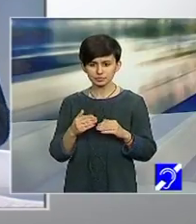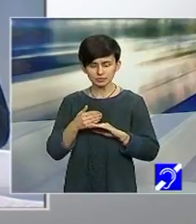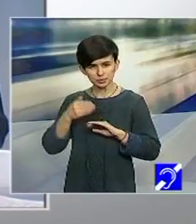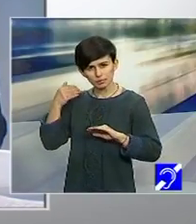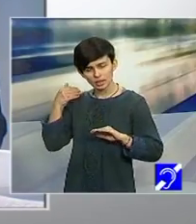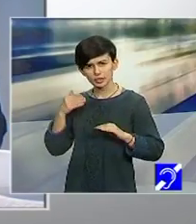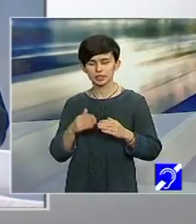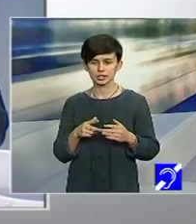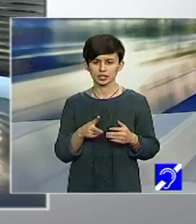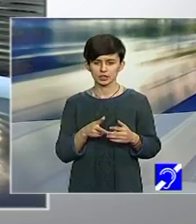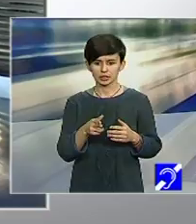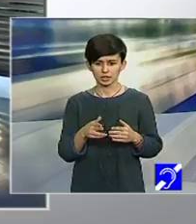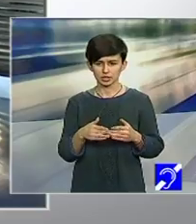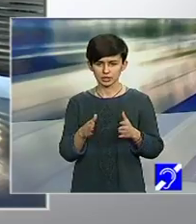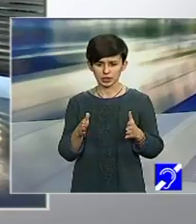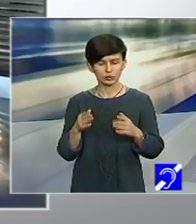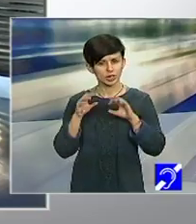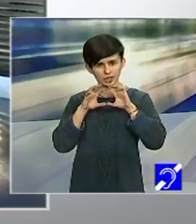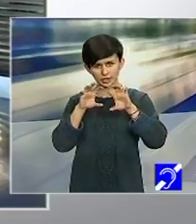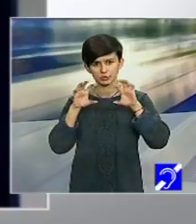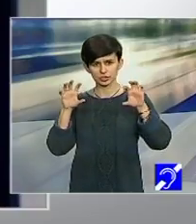la inaugurarea muzeului,